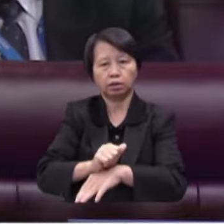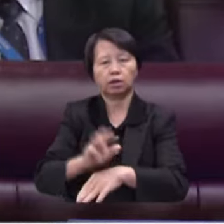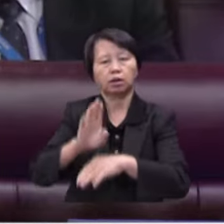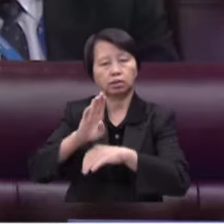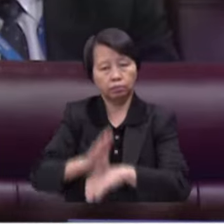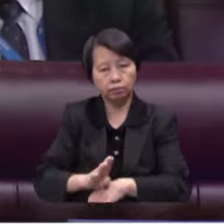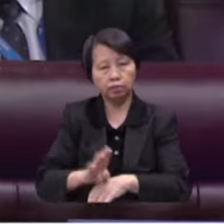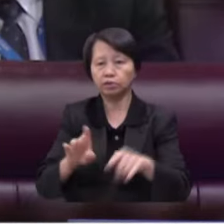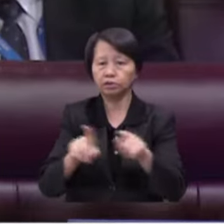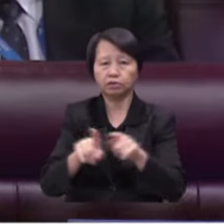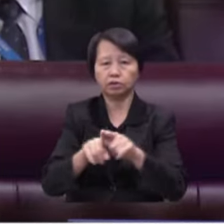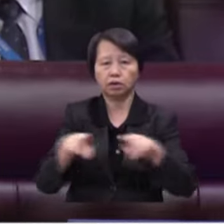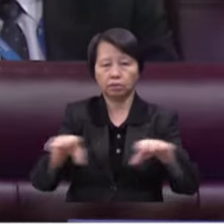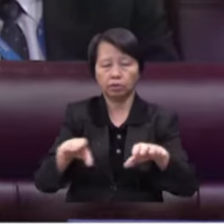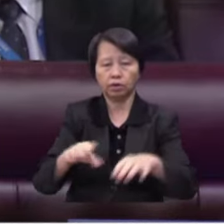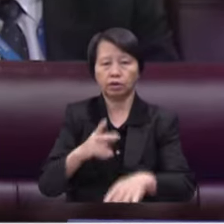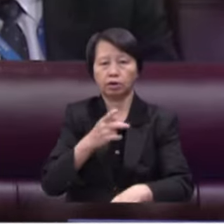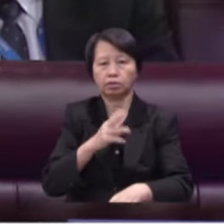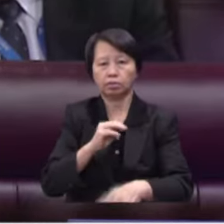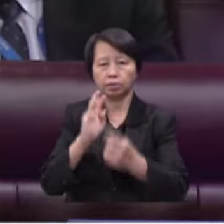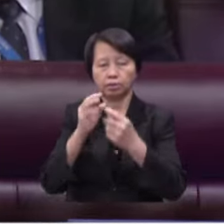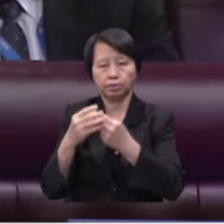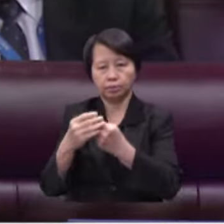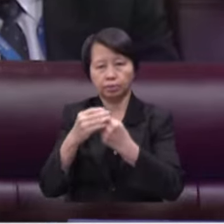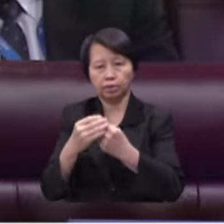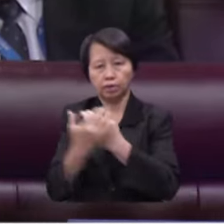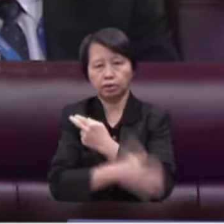turut dilaksanakan oleh kementerian negara melalui